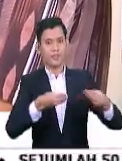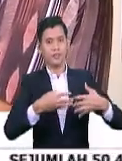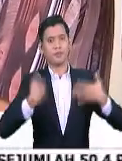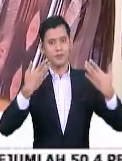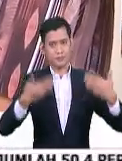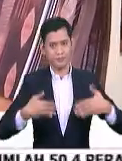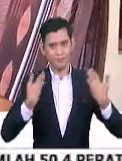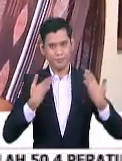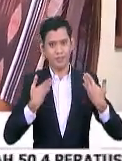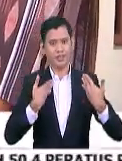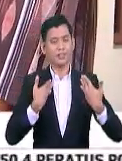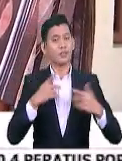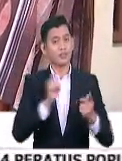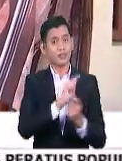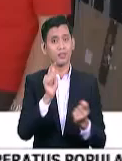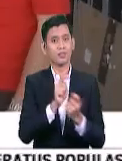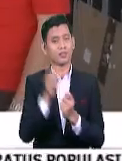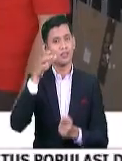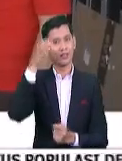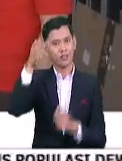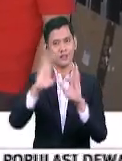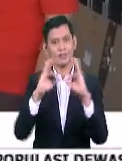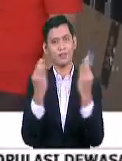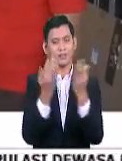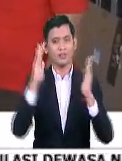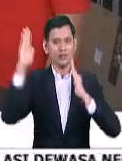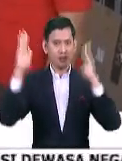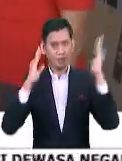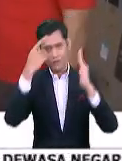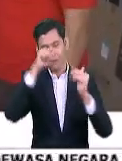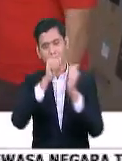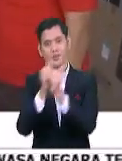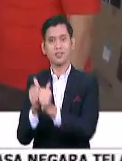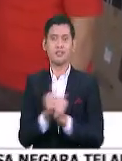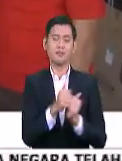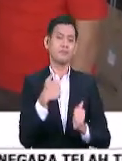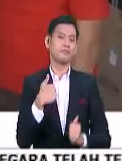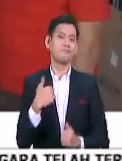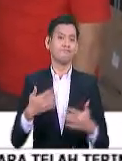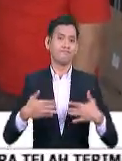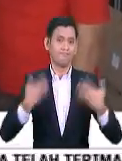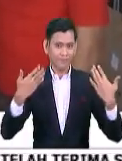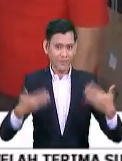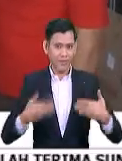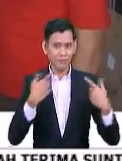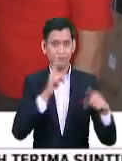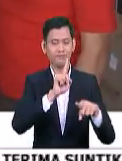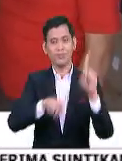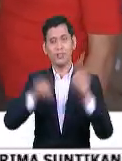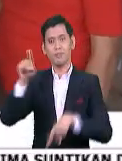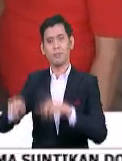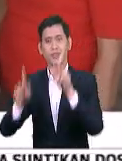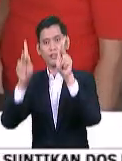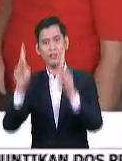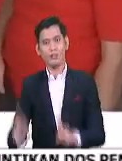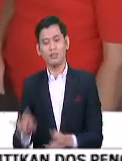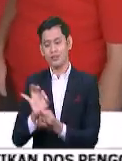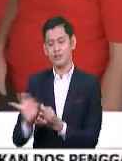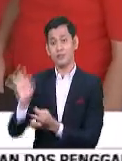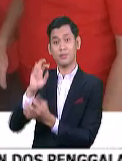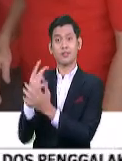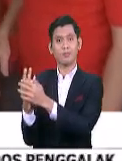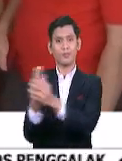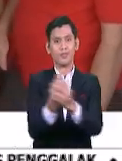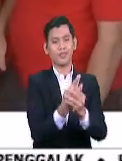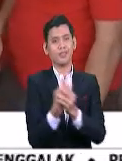mereka ia bertepatan dengan konsep program Malaysia untuk sama-sama meraih kan perayaan sebagai kaum dalam semangat perpaduan